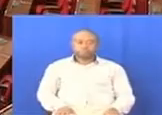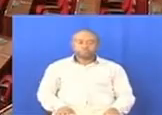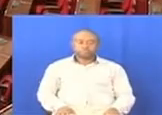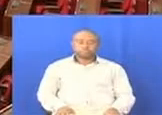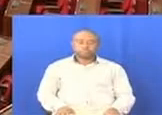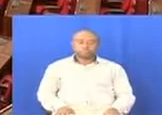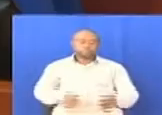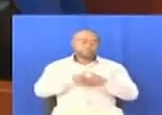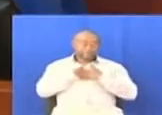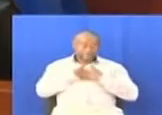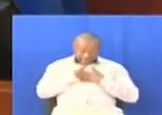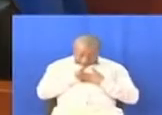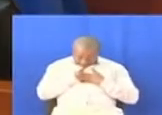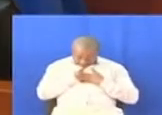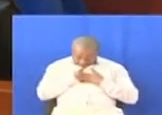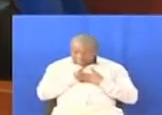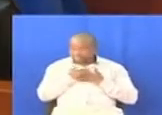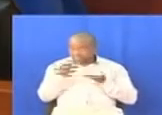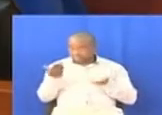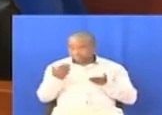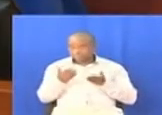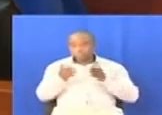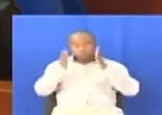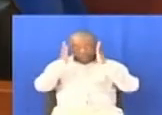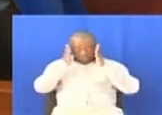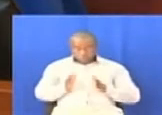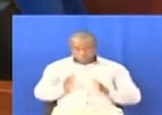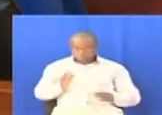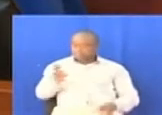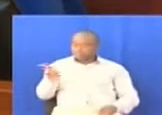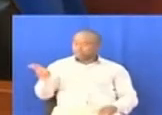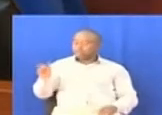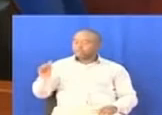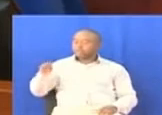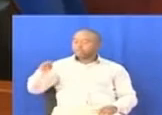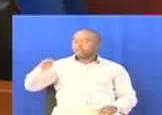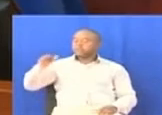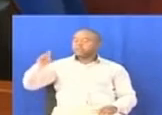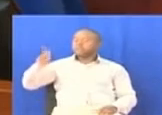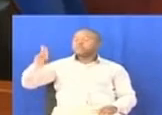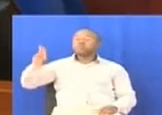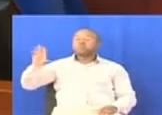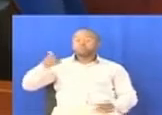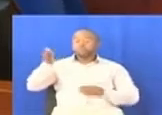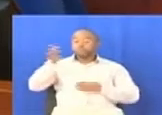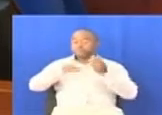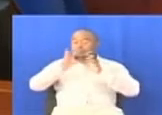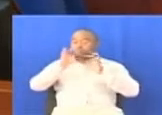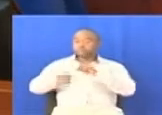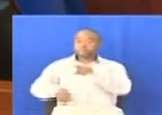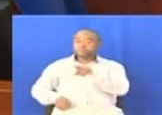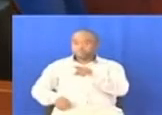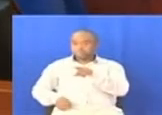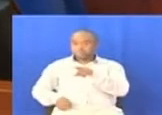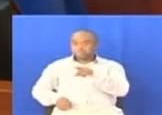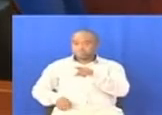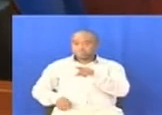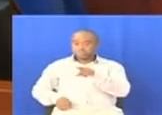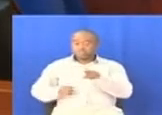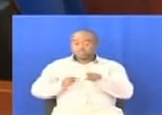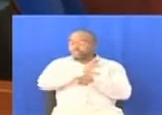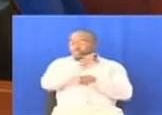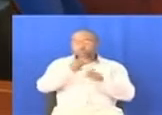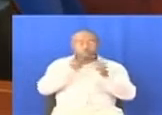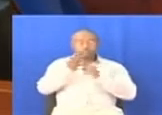Asante sana Mheshimiwa Hamidu Bobali kwa mchango wako mzuri sana. Hakika uliyoyasema ni